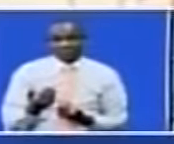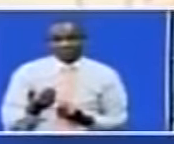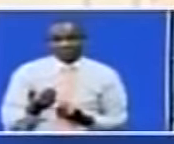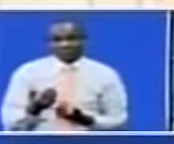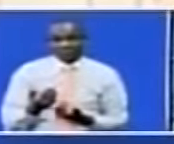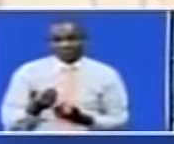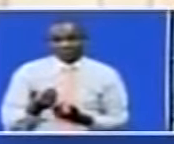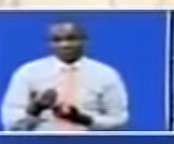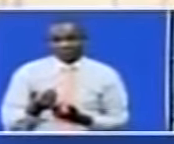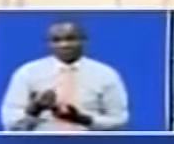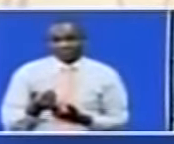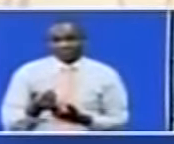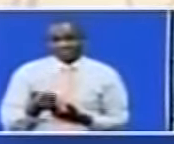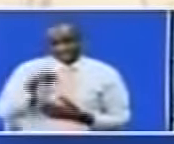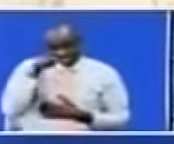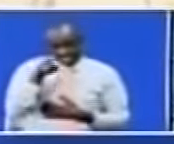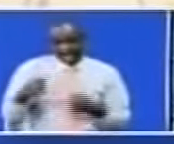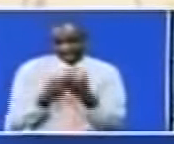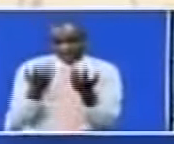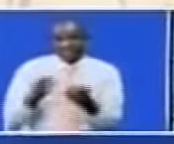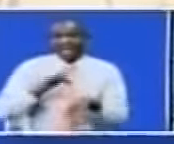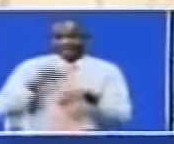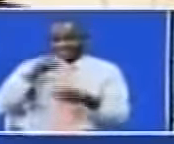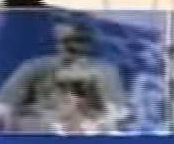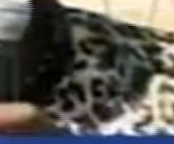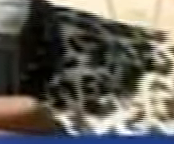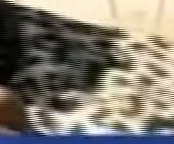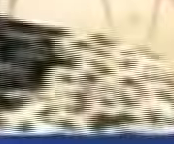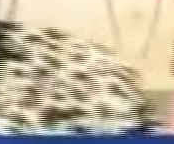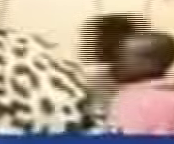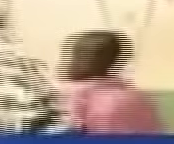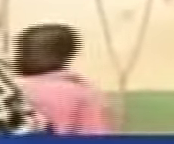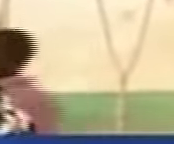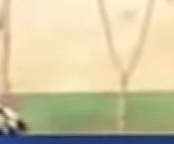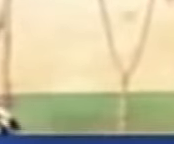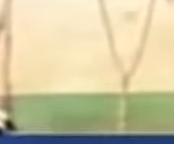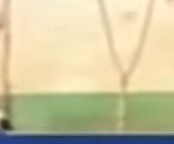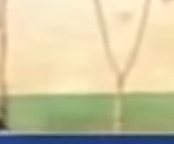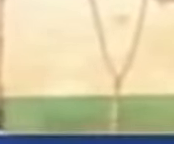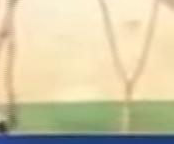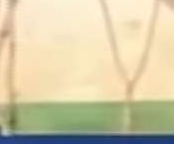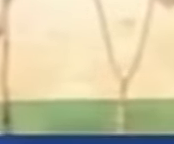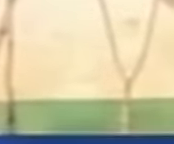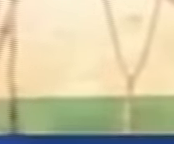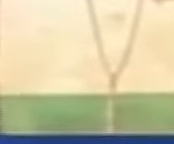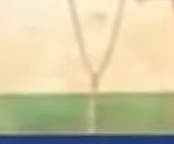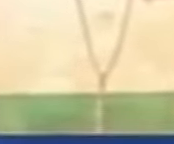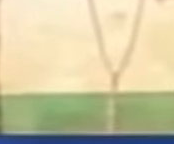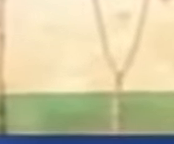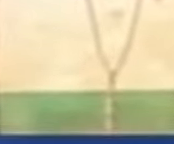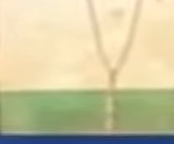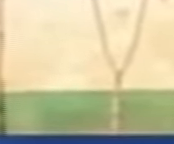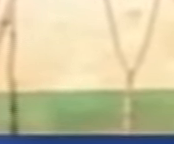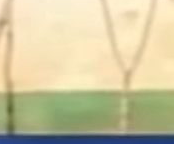wa tano na ikaadhiri watu wa eneo hii, lazima tuwe